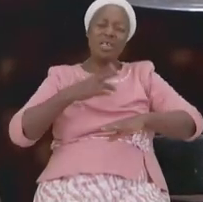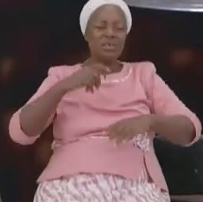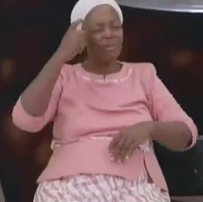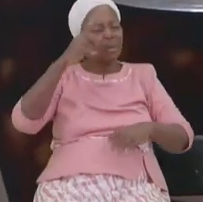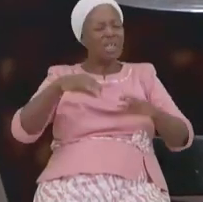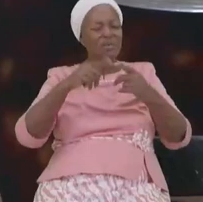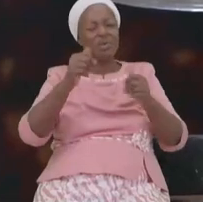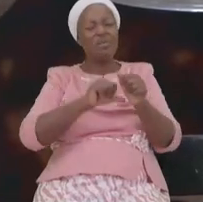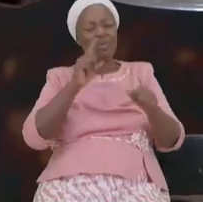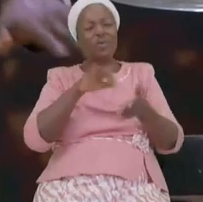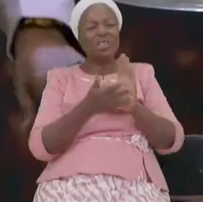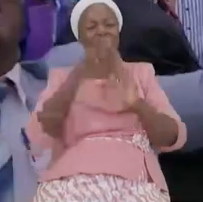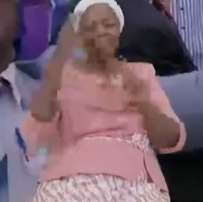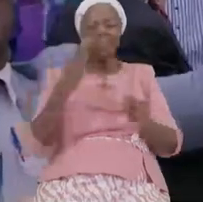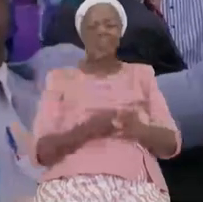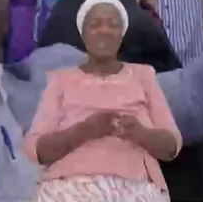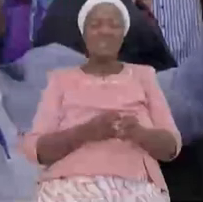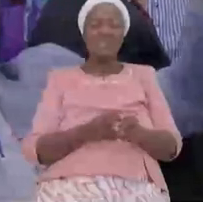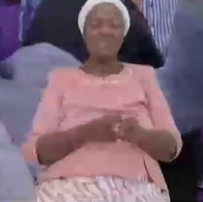de Jésus.